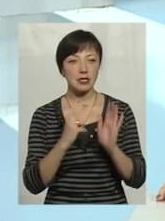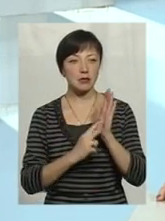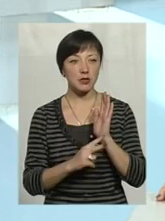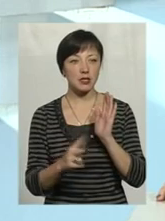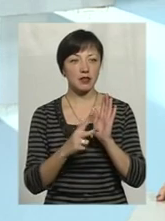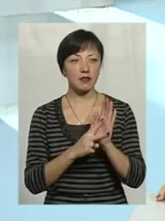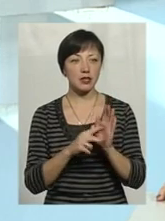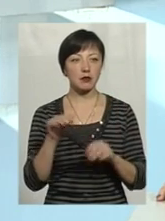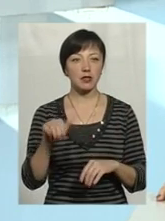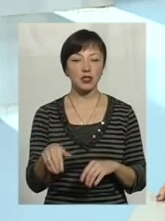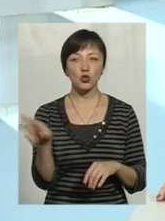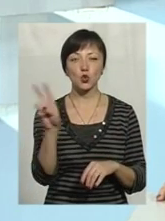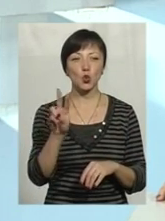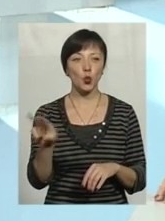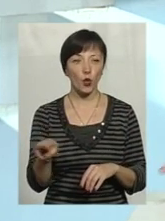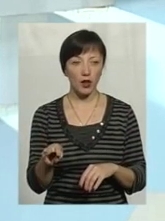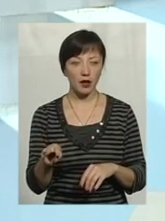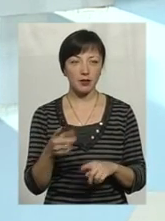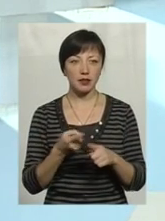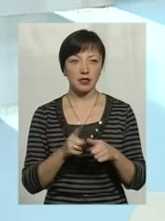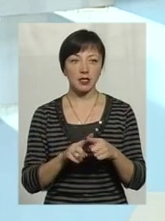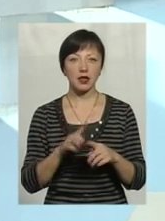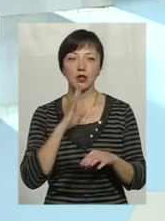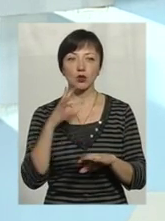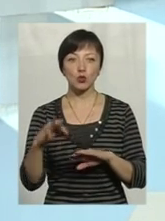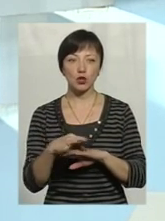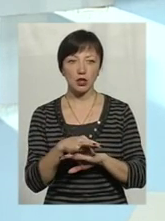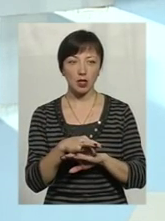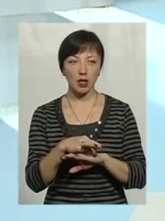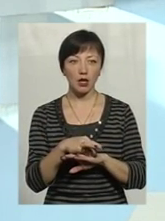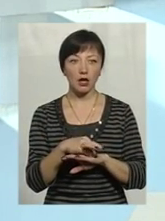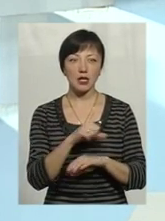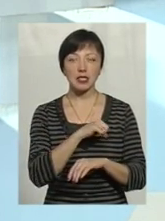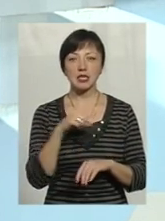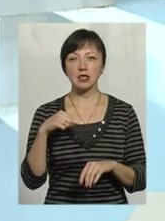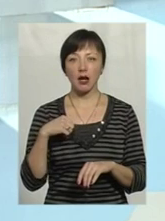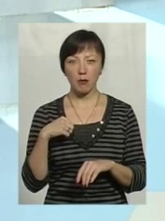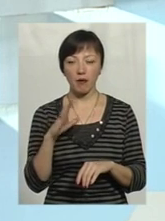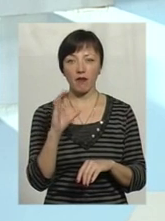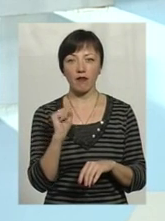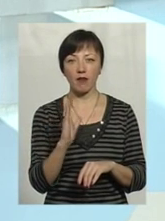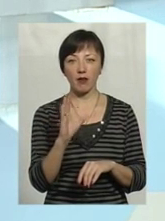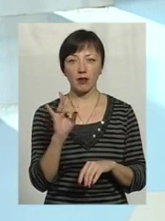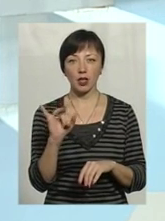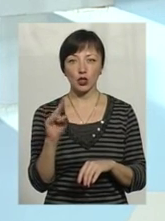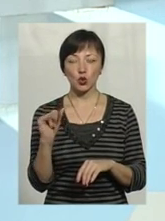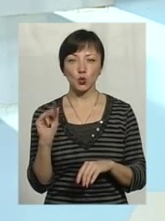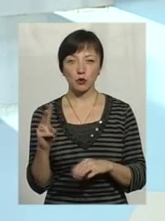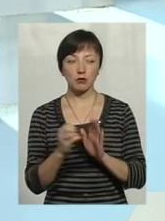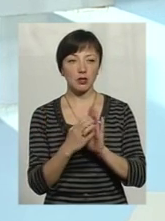278 тисяч доларів, це в нас декларує дружина. Сам пан Вавренчук